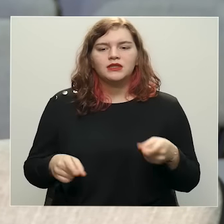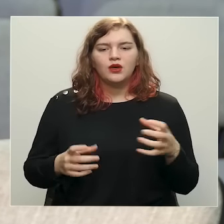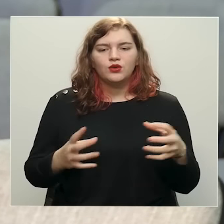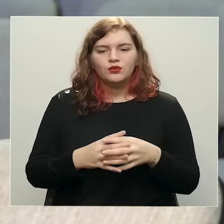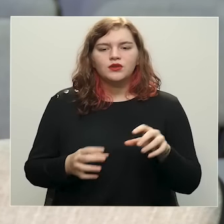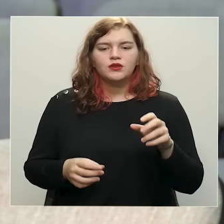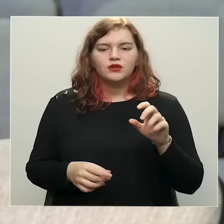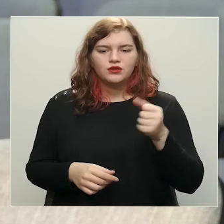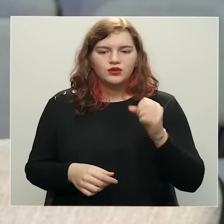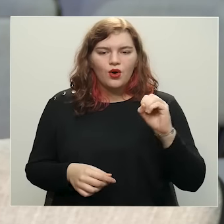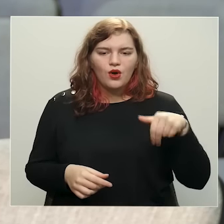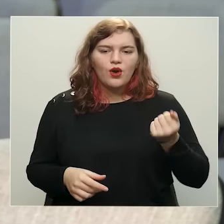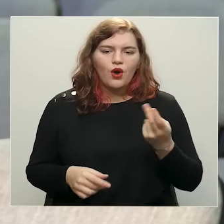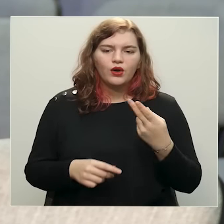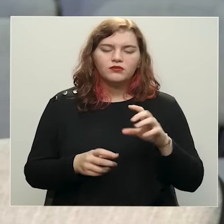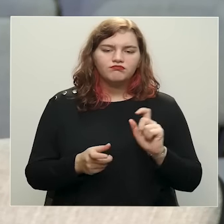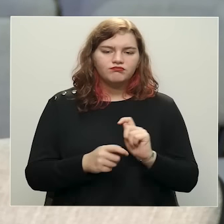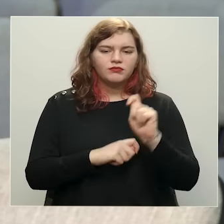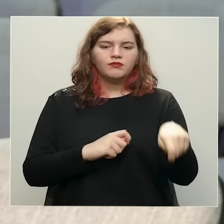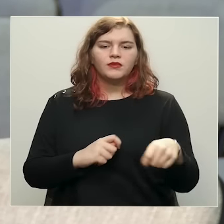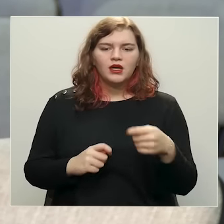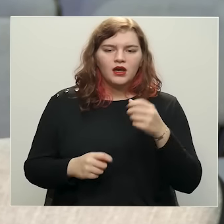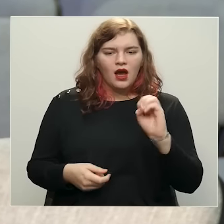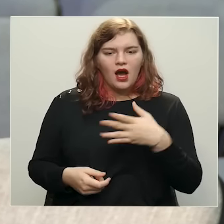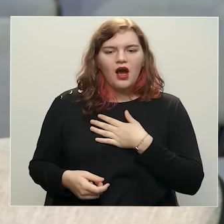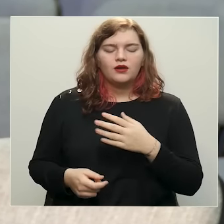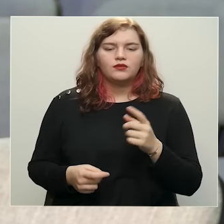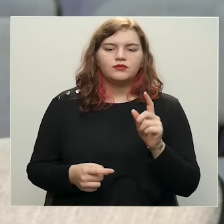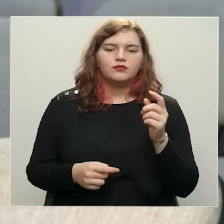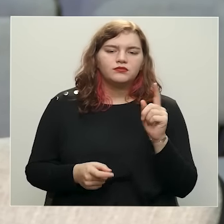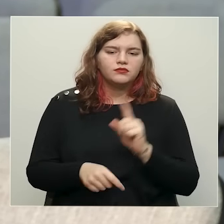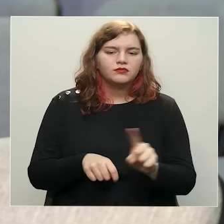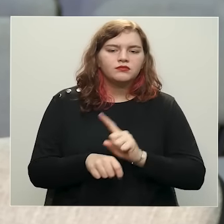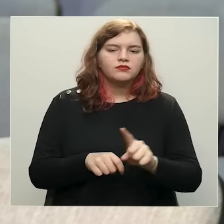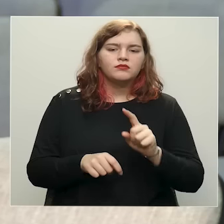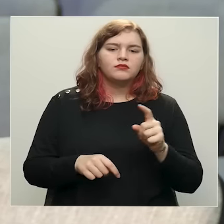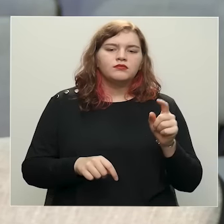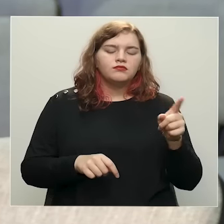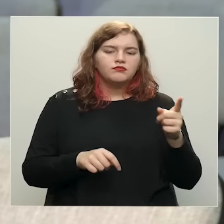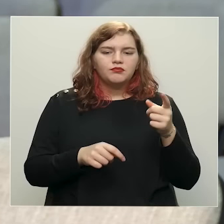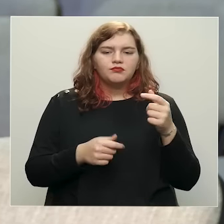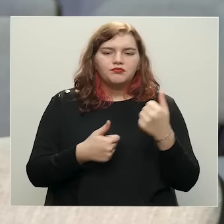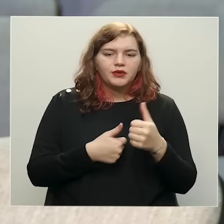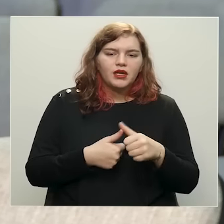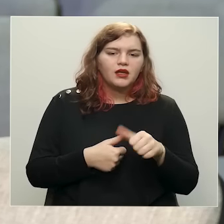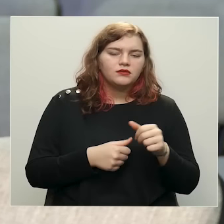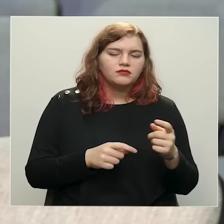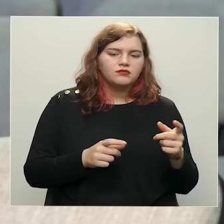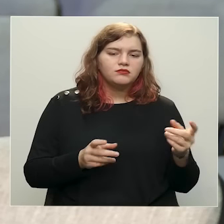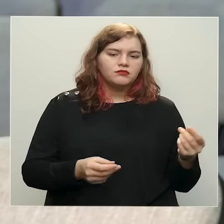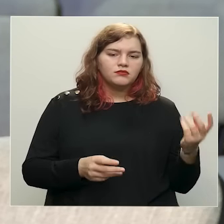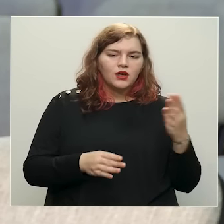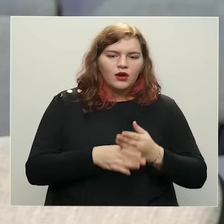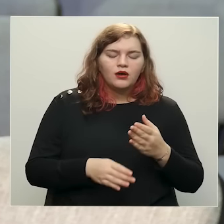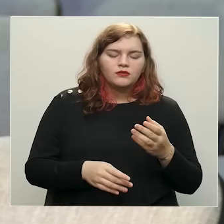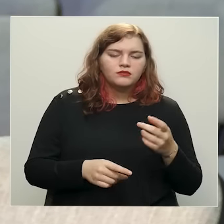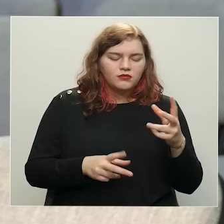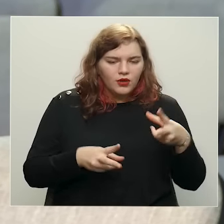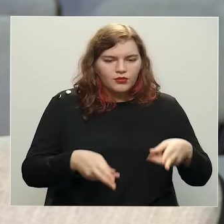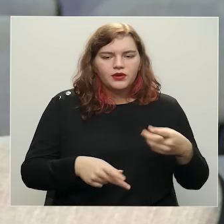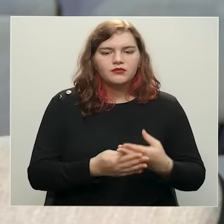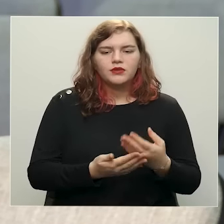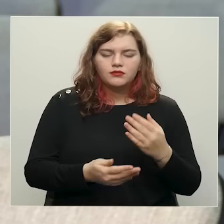care a devenit Harul. La un moment dat, unul dintre membrii grupului a trecut, s-a oprit, veneau de la o nuntă, s-a oprit să împartă banii, berea ce aveau